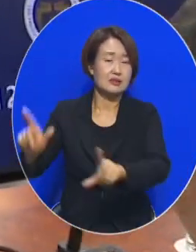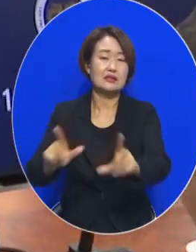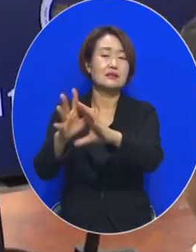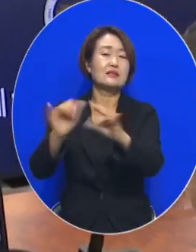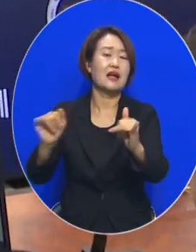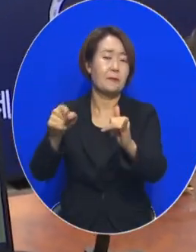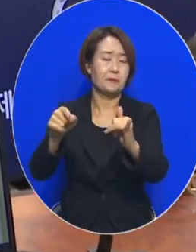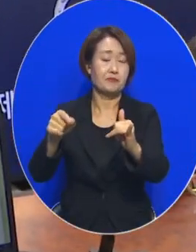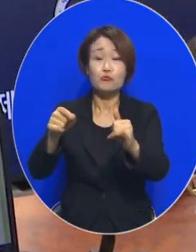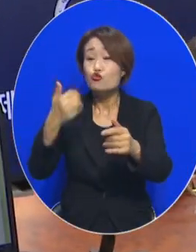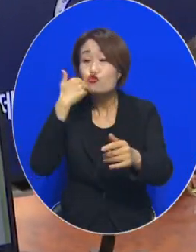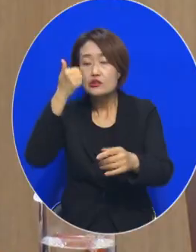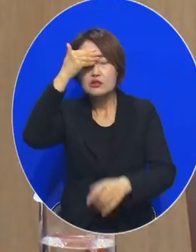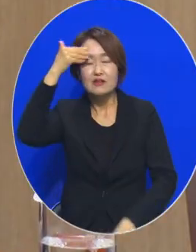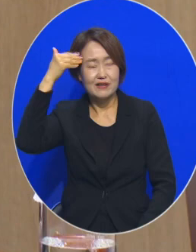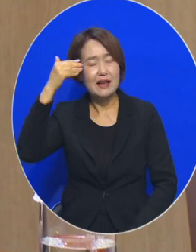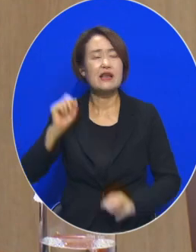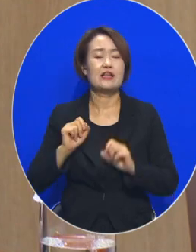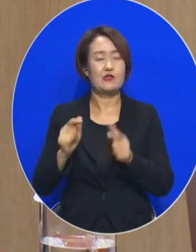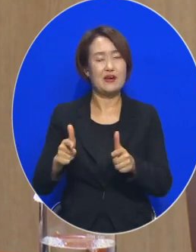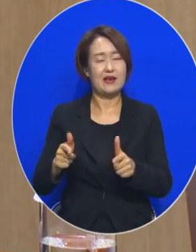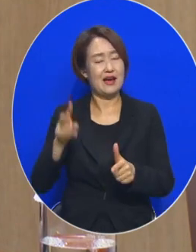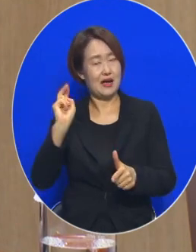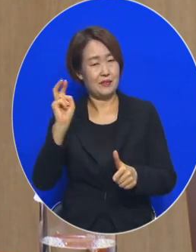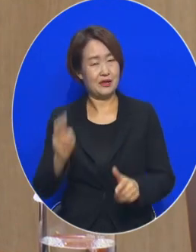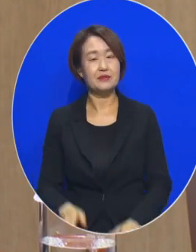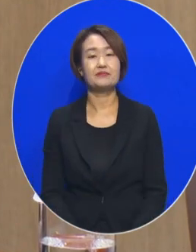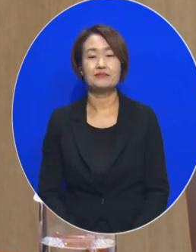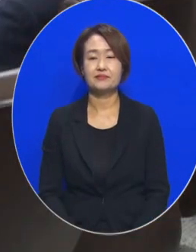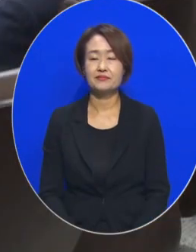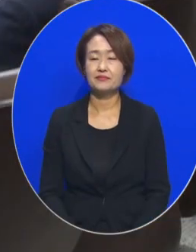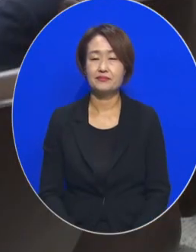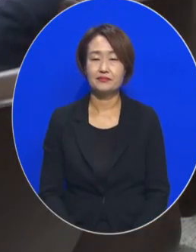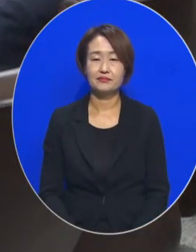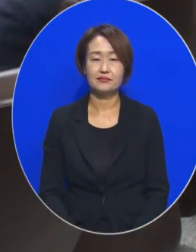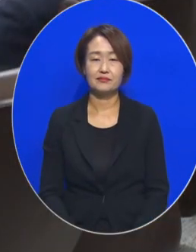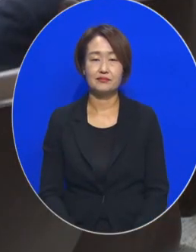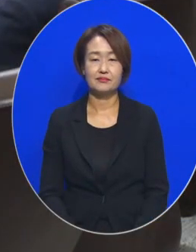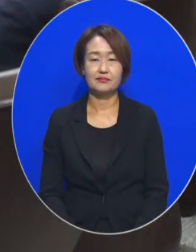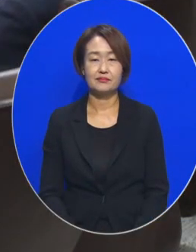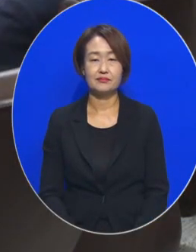큰 희망과 기회가 될 것이라고 강조했습니다. KTV 문기혁입니다.